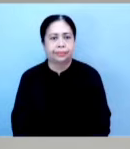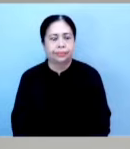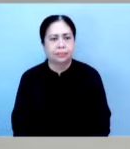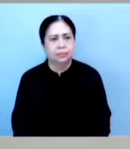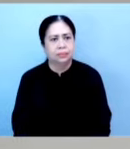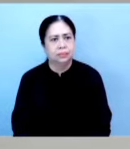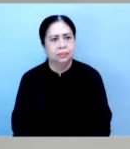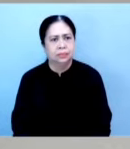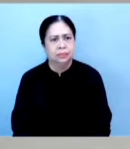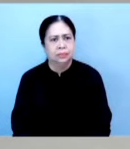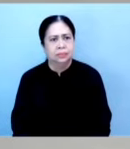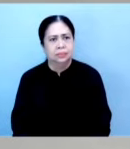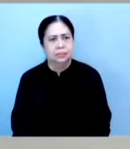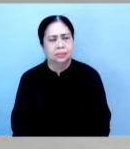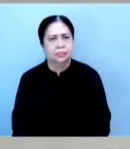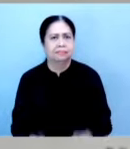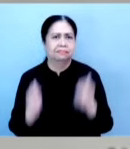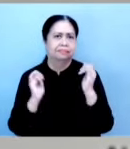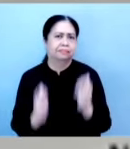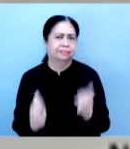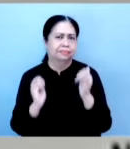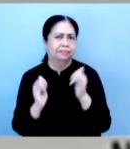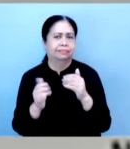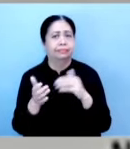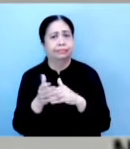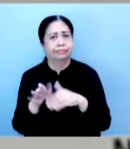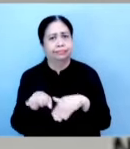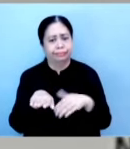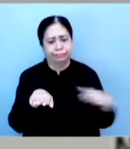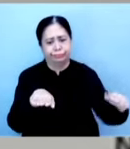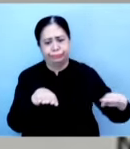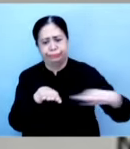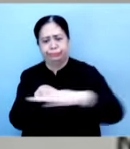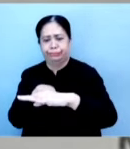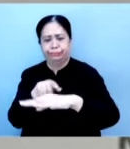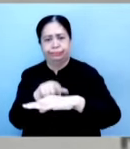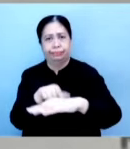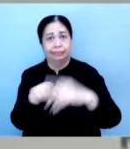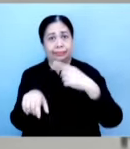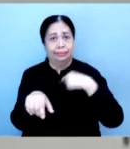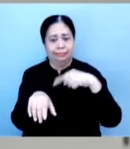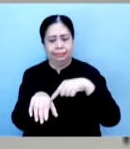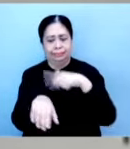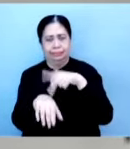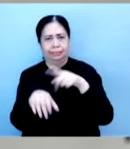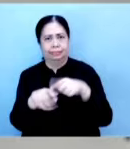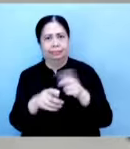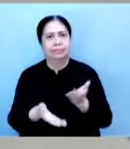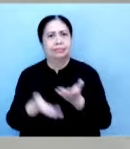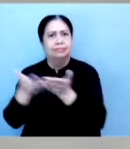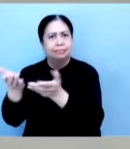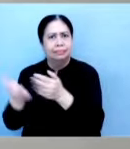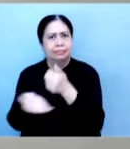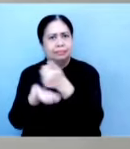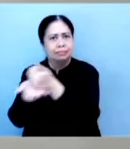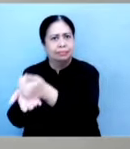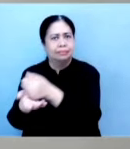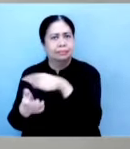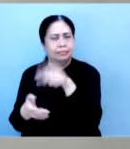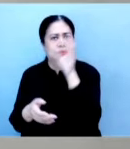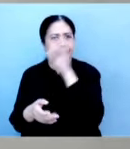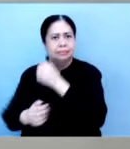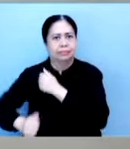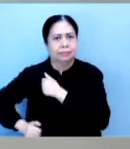Gaya ng dati Hinarang na naman ng mga barko ng China ang resupply boat ng Pilipinas na naghatid ng supply sa mga sundalong Pinoy sa